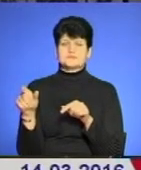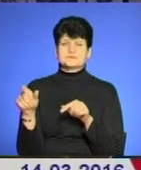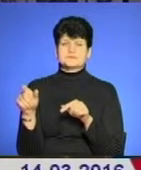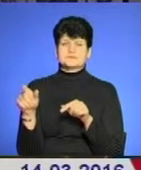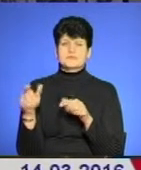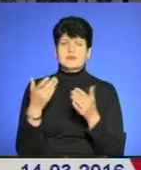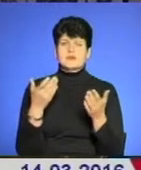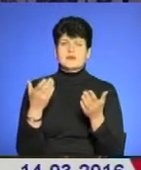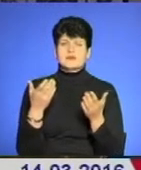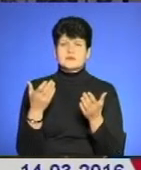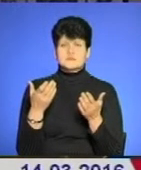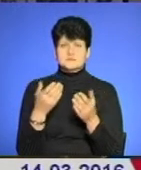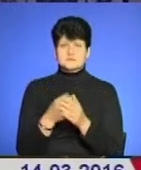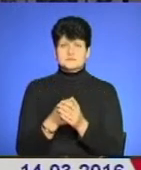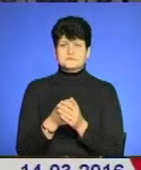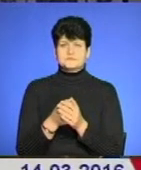які